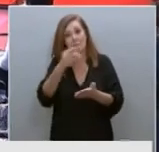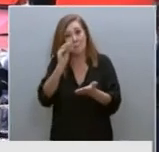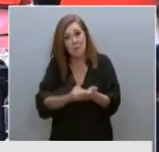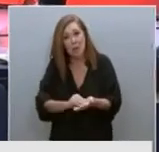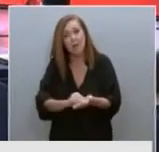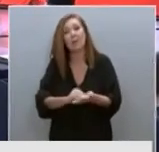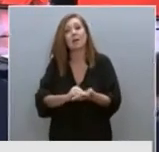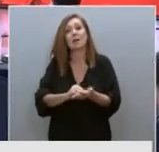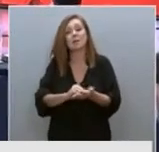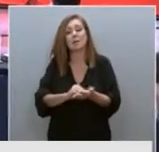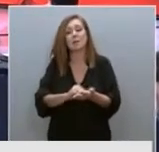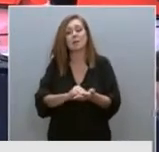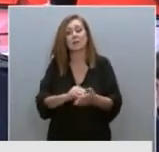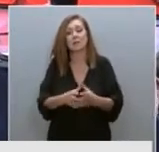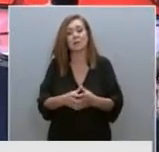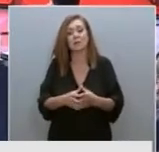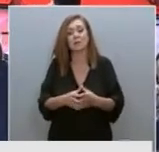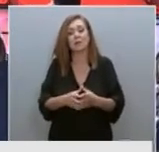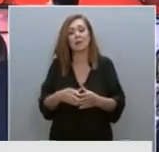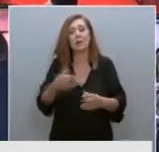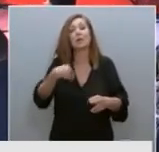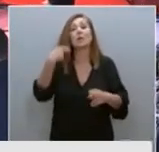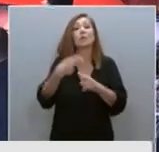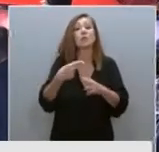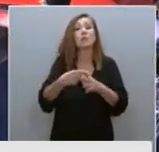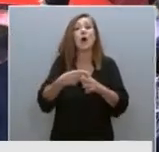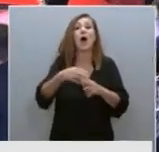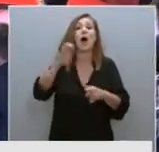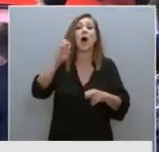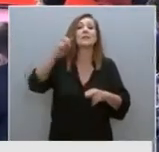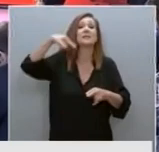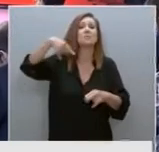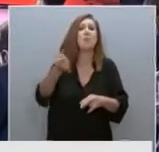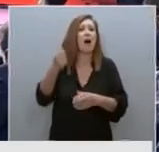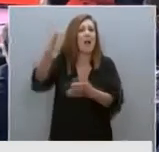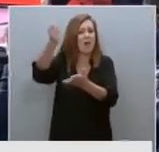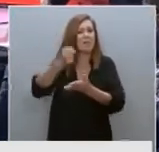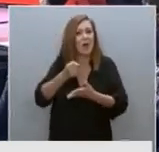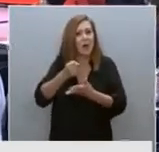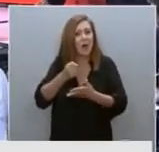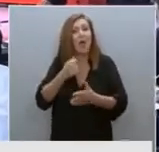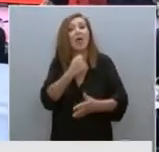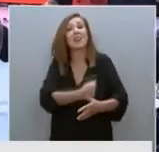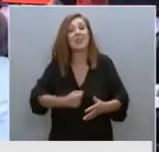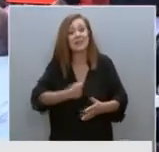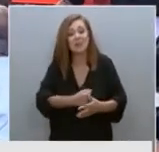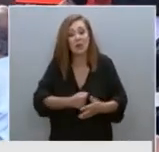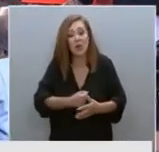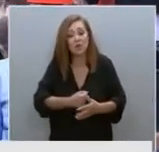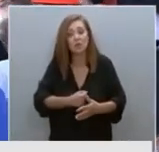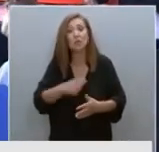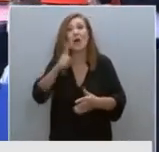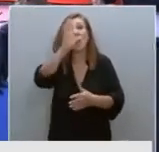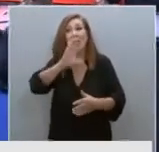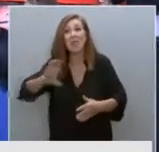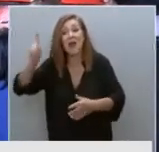αξιοποίηση του μεγάλου όπλου που έχουμε, που είναι η πόρη του Ταμείου Ανάκαμψης, που δυστυχώς ούτε για την